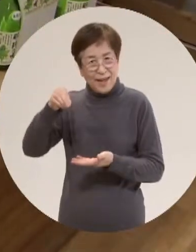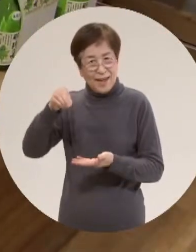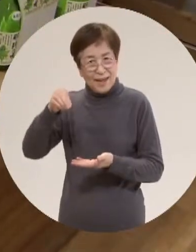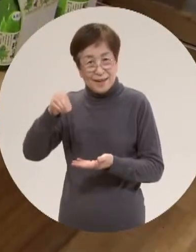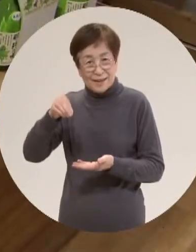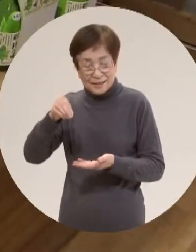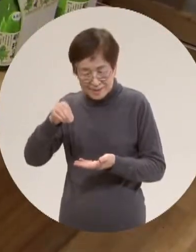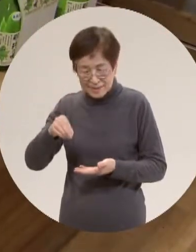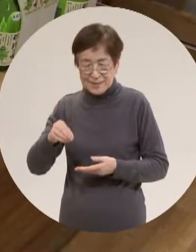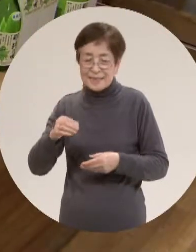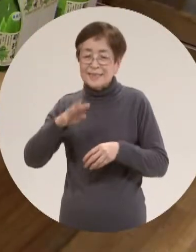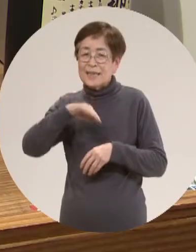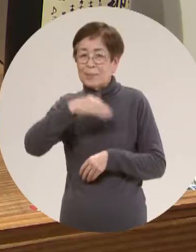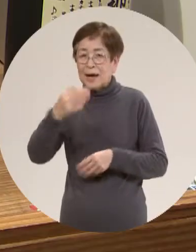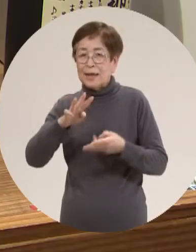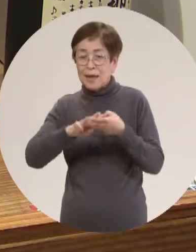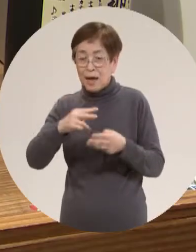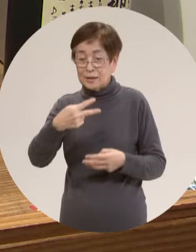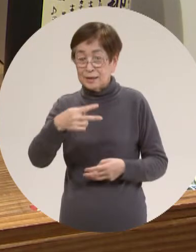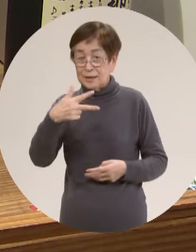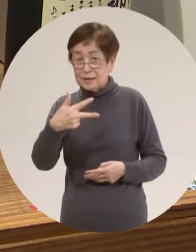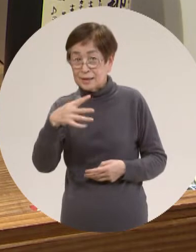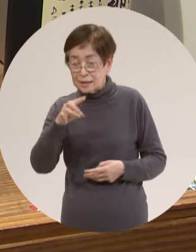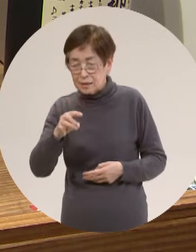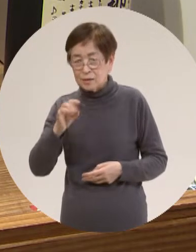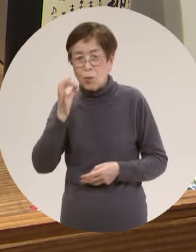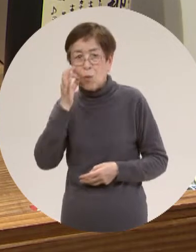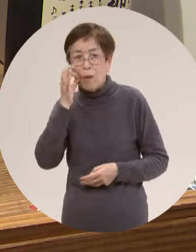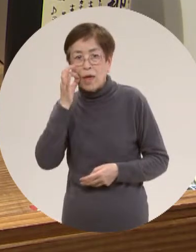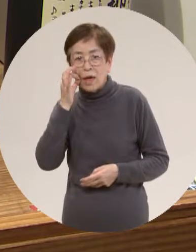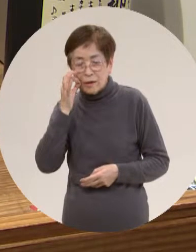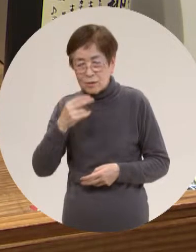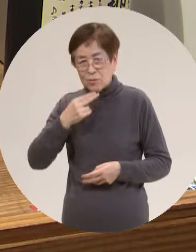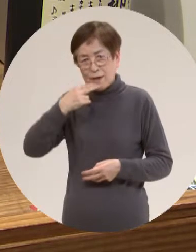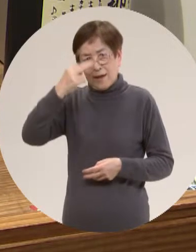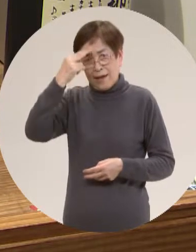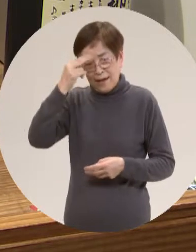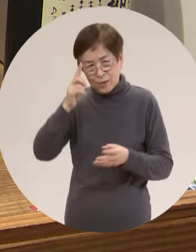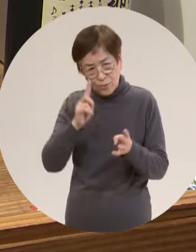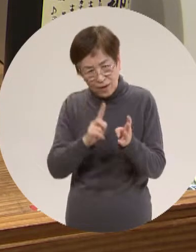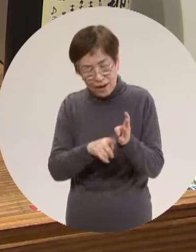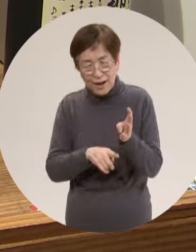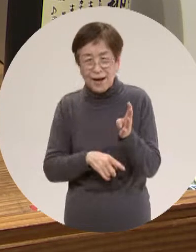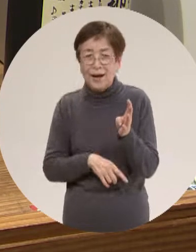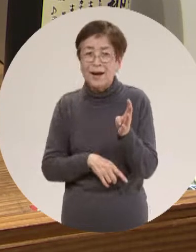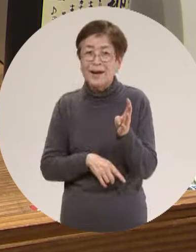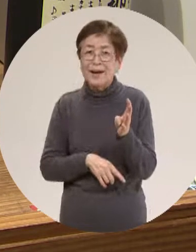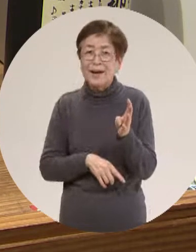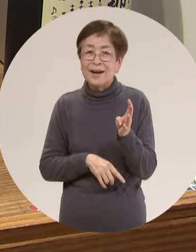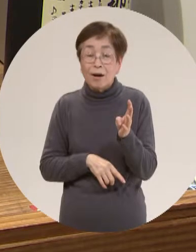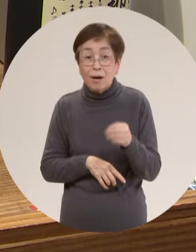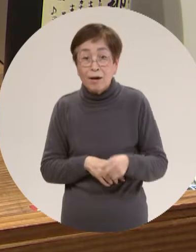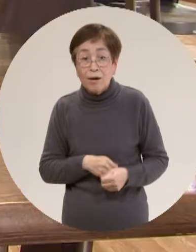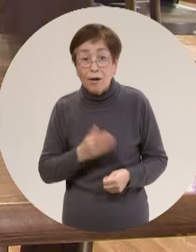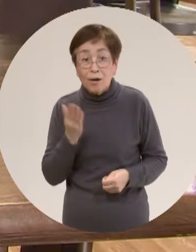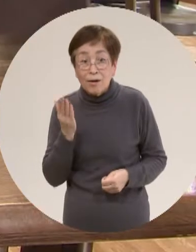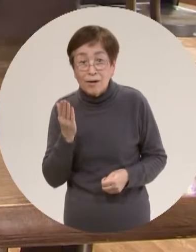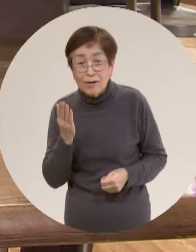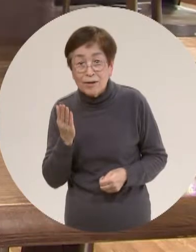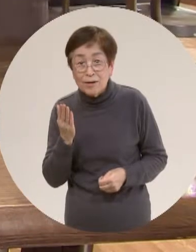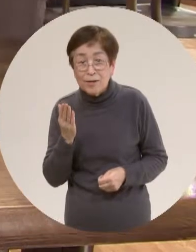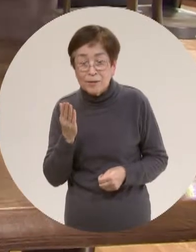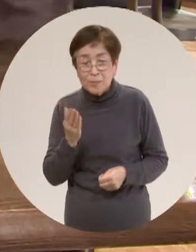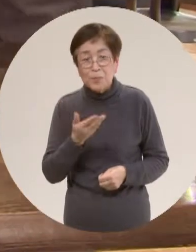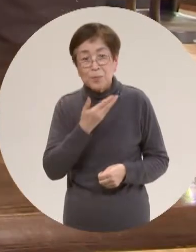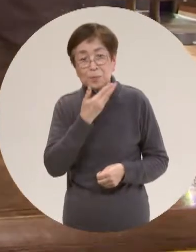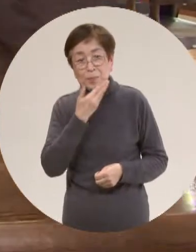土産物コーナーには名産品である山田錦で作った高町のお酒や、 お待たせ